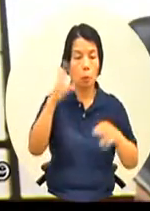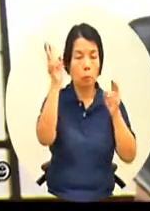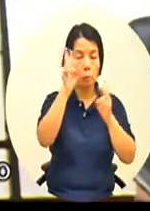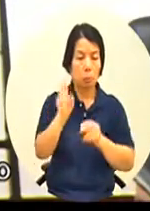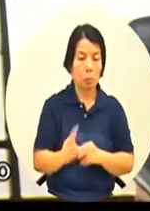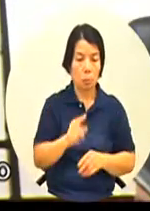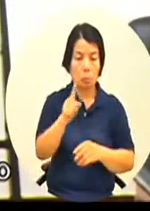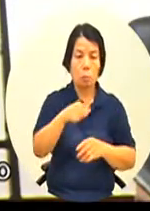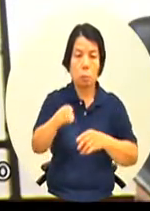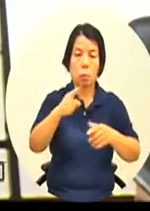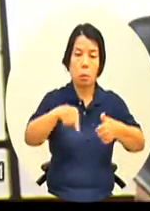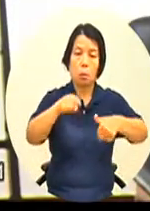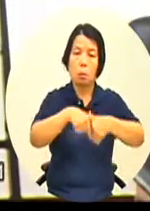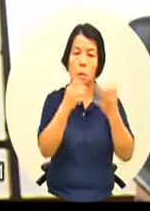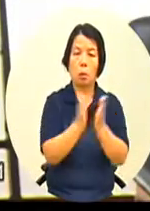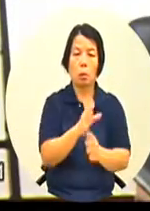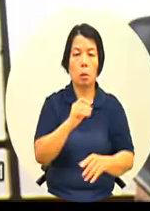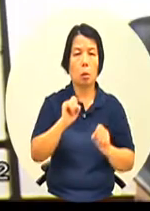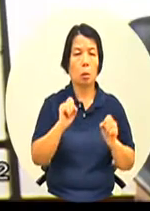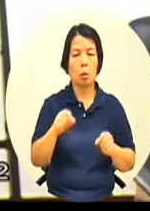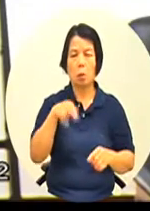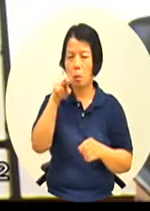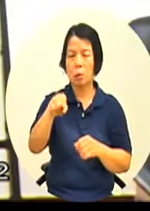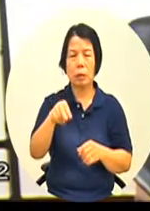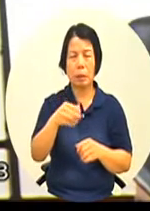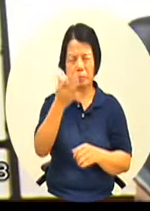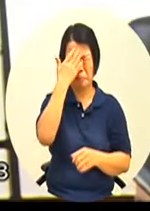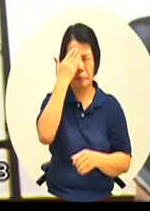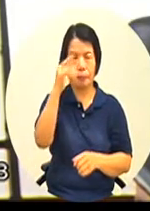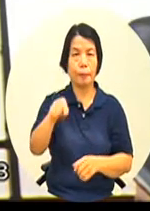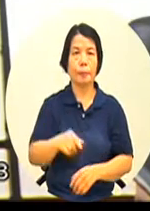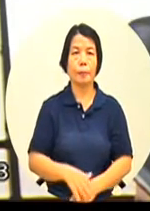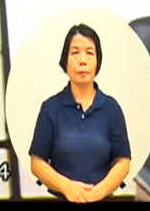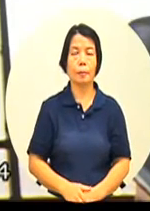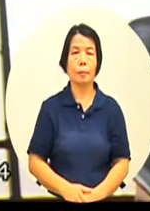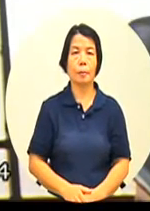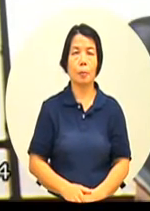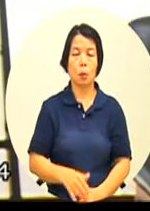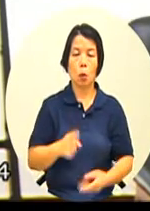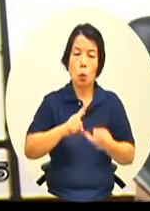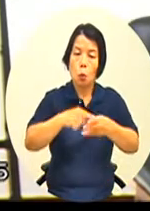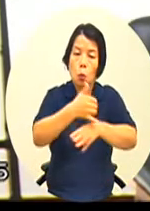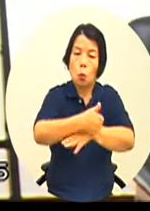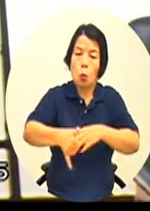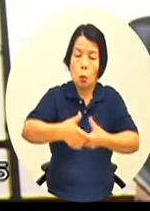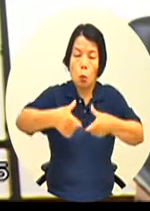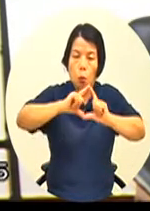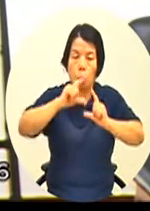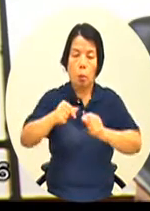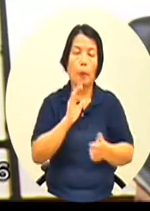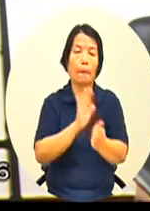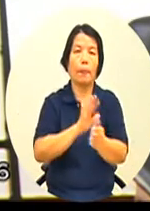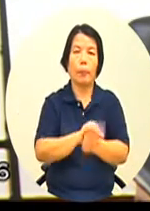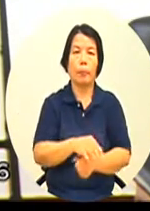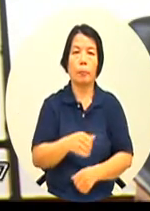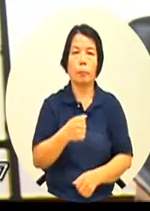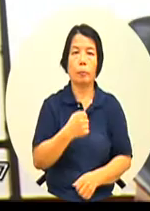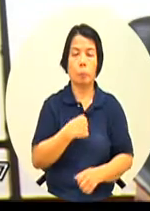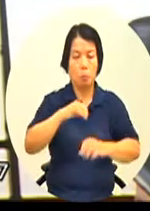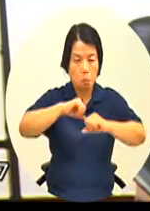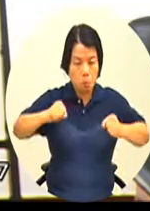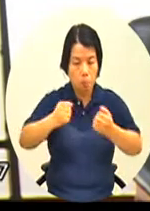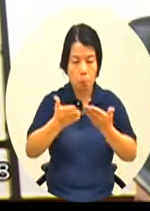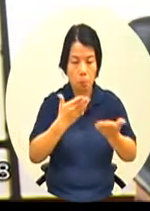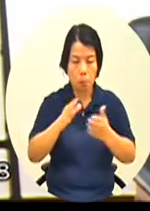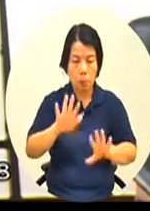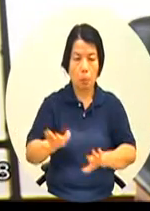信这个不是我们希望看到的嘛，是不是请主委可以答复一下，是不是可以回去协助了解一下这个